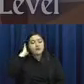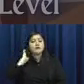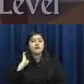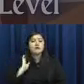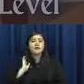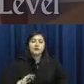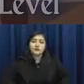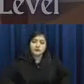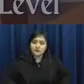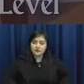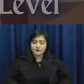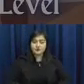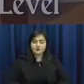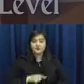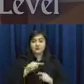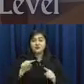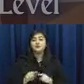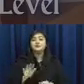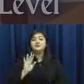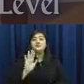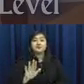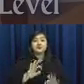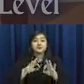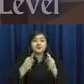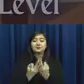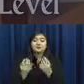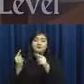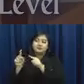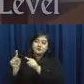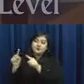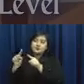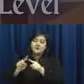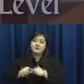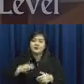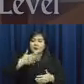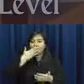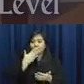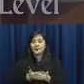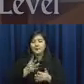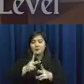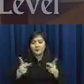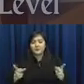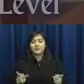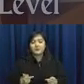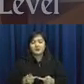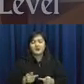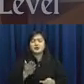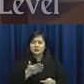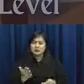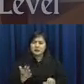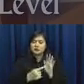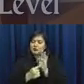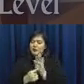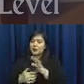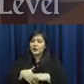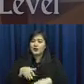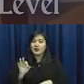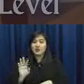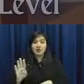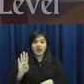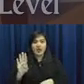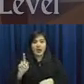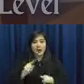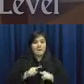mo, yun ang laman ng Facebook profile mo. Yun. Walang spiritual-related post. That's sa right. Facebook profile mo.